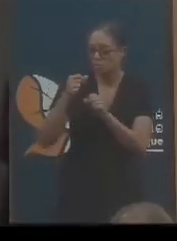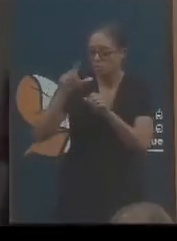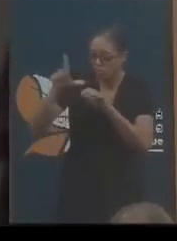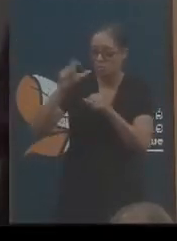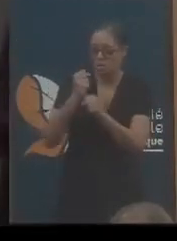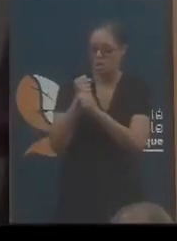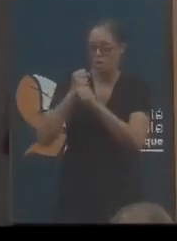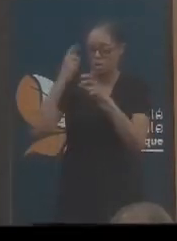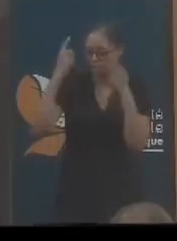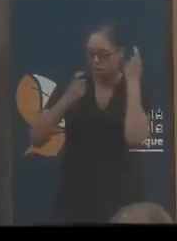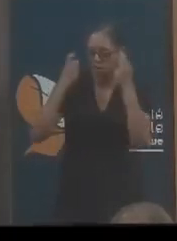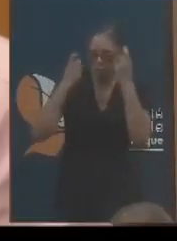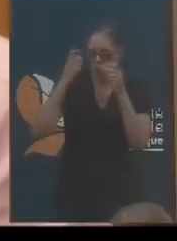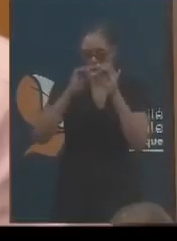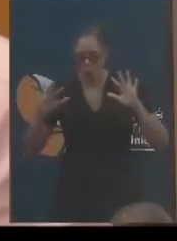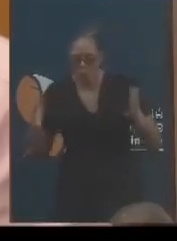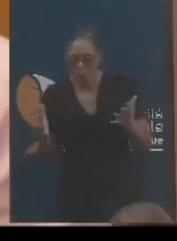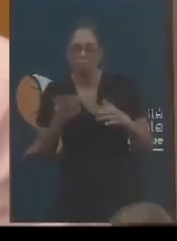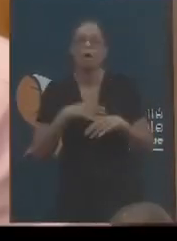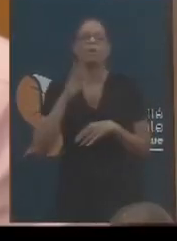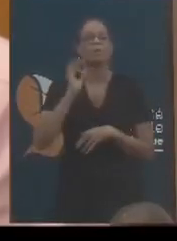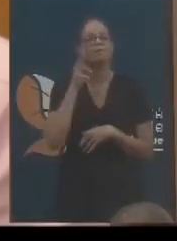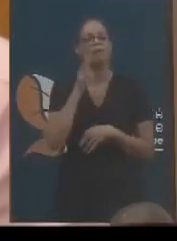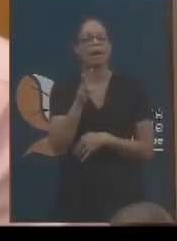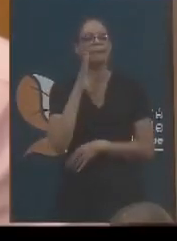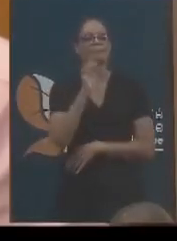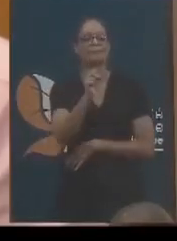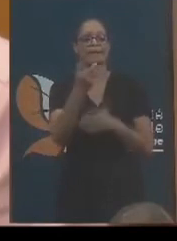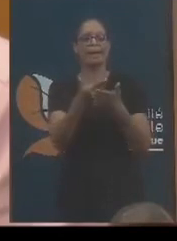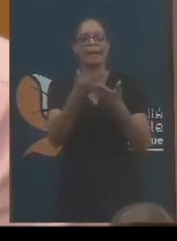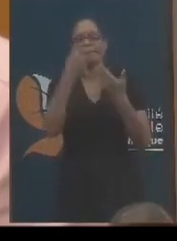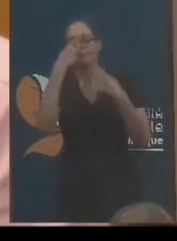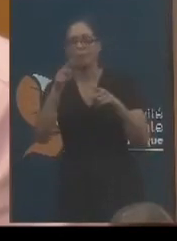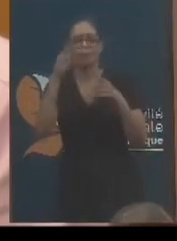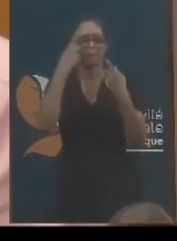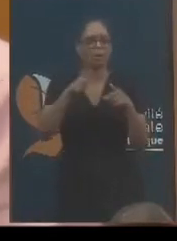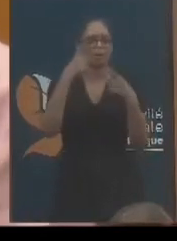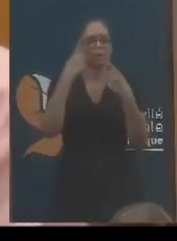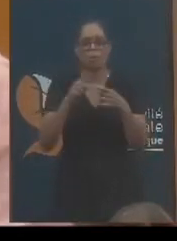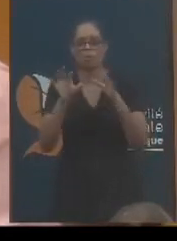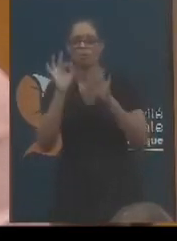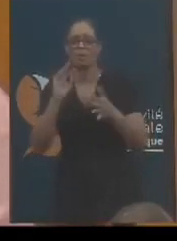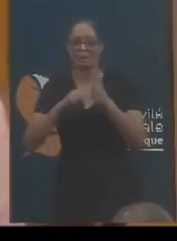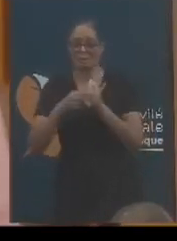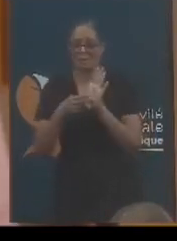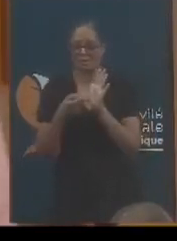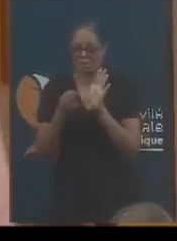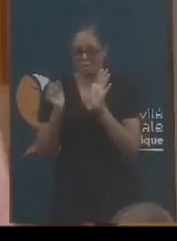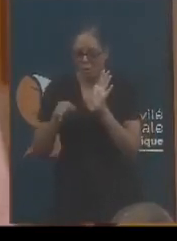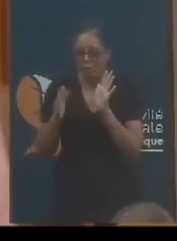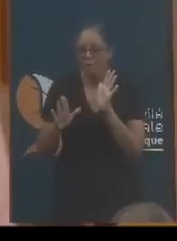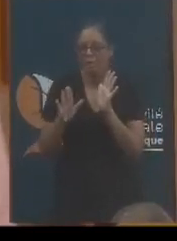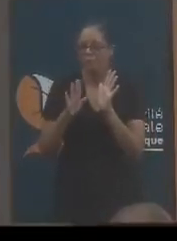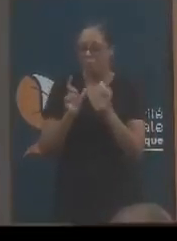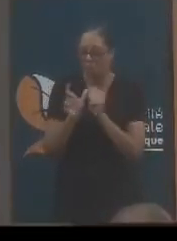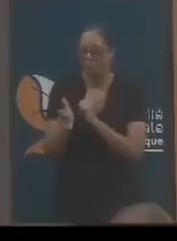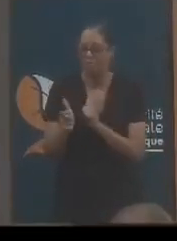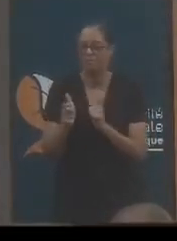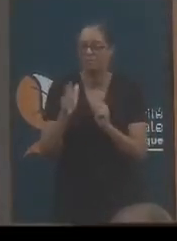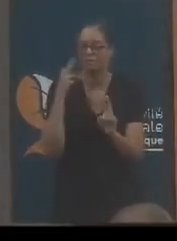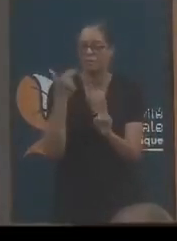trouver des solutions. Parce que c'est bien de faire ça et de ne pas être d'accord avec des collègues sur le choix technique. Je parle de choix technique. Mais il faut aussi